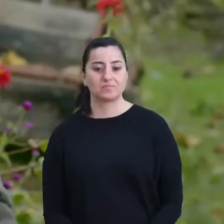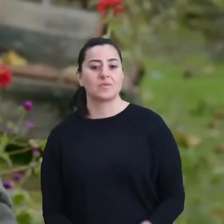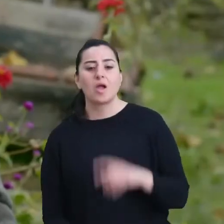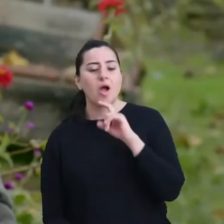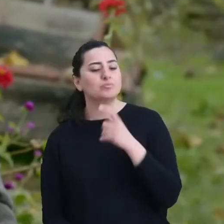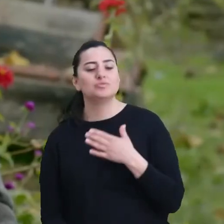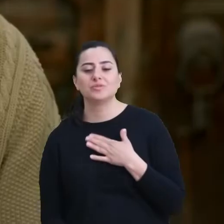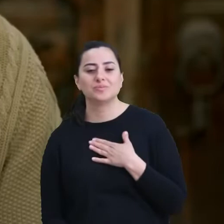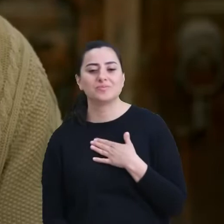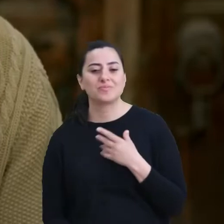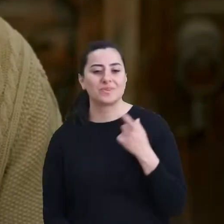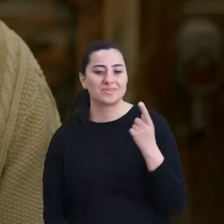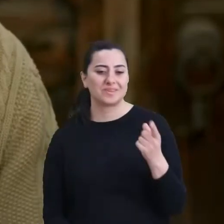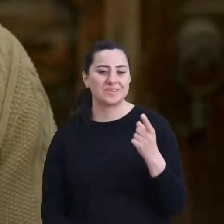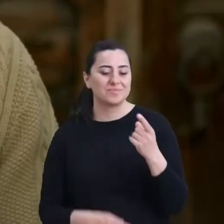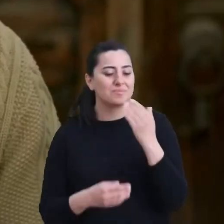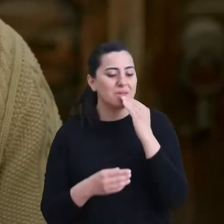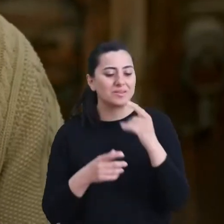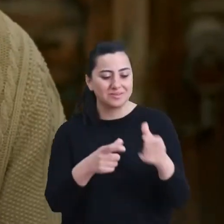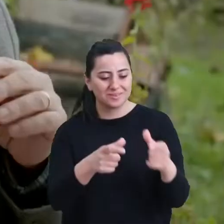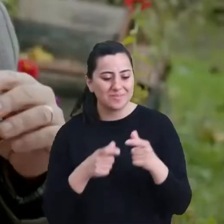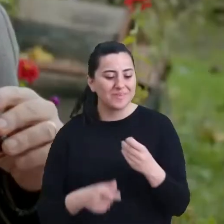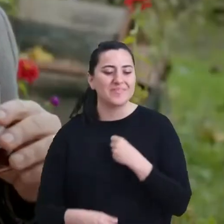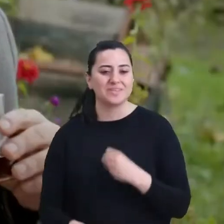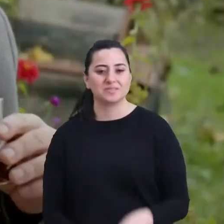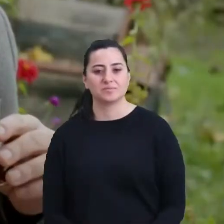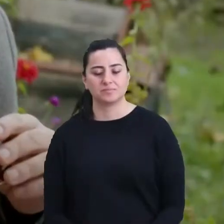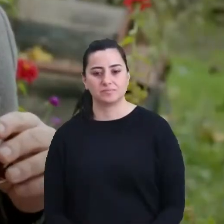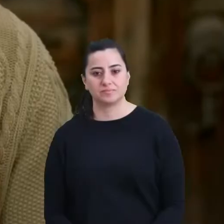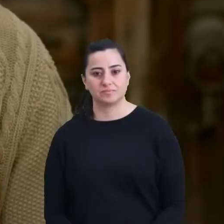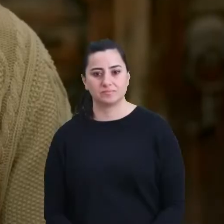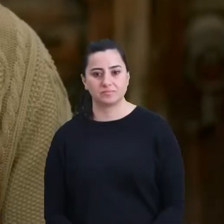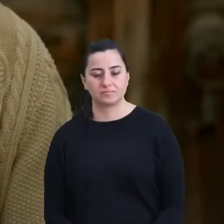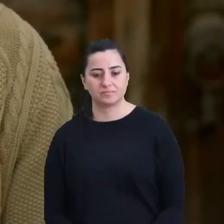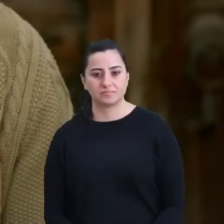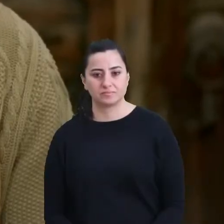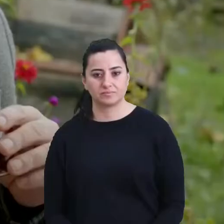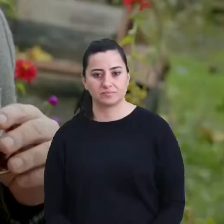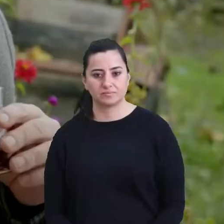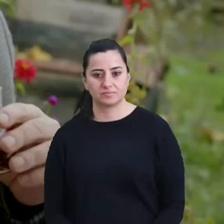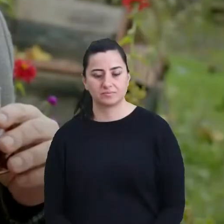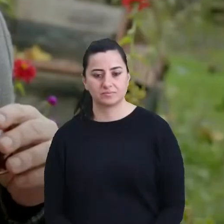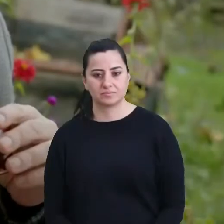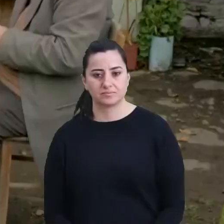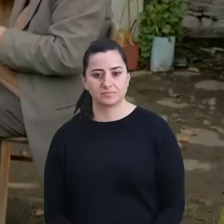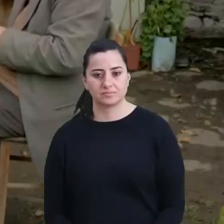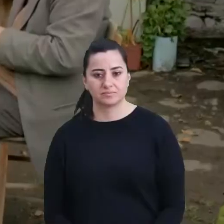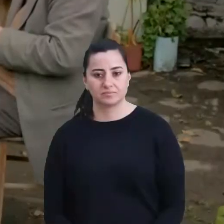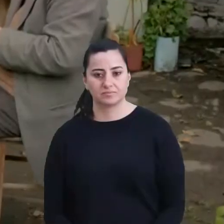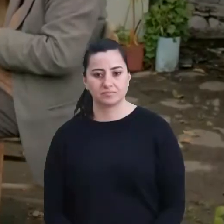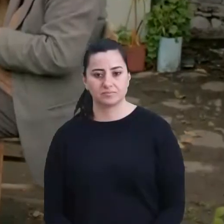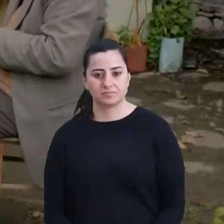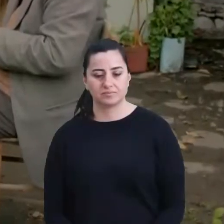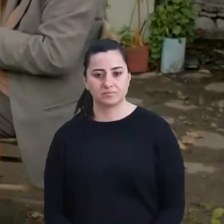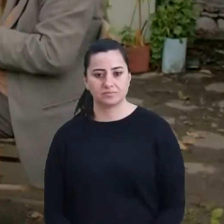Amcam be. Seni zahmet peynir tabağını da uzatabileceğim. Gözlerini sinirle iri iri açınca İsmail Cemile'yi işaret etti. Pişkin hadi